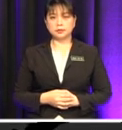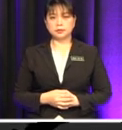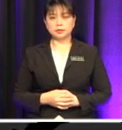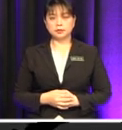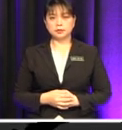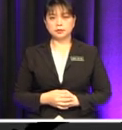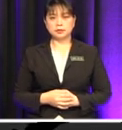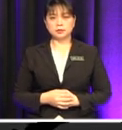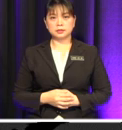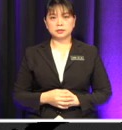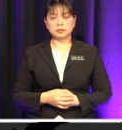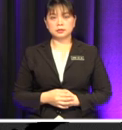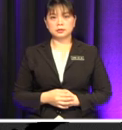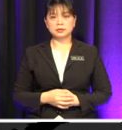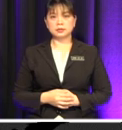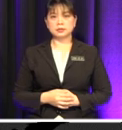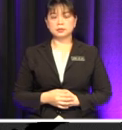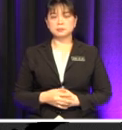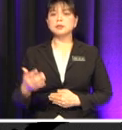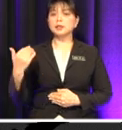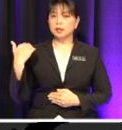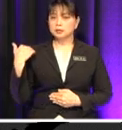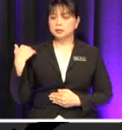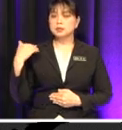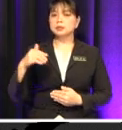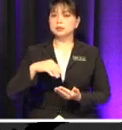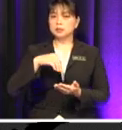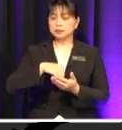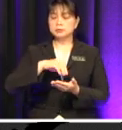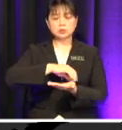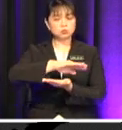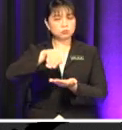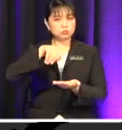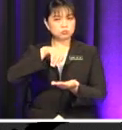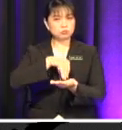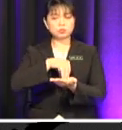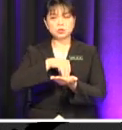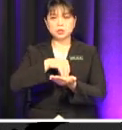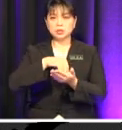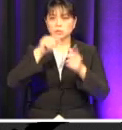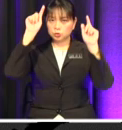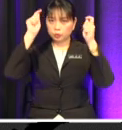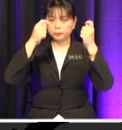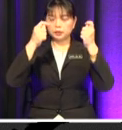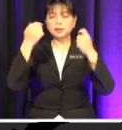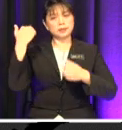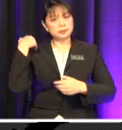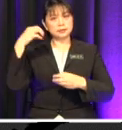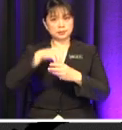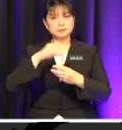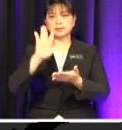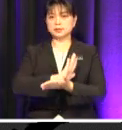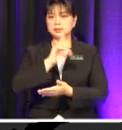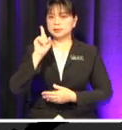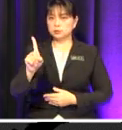merangkummi semua topik dalam semua bidang tadi ya 7 bidang pastikan calon telah mempelajari